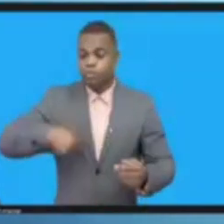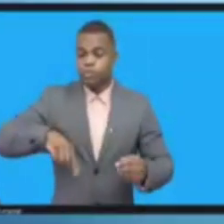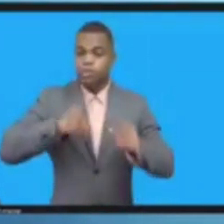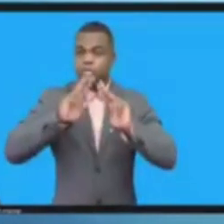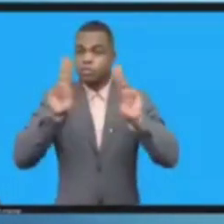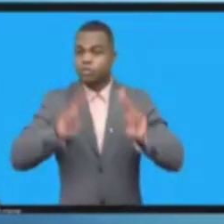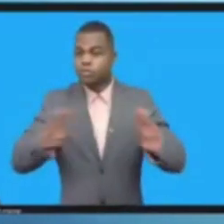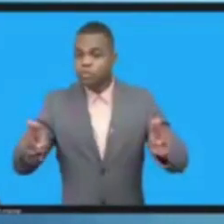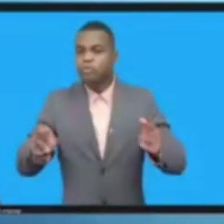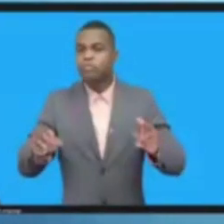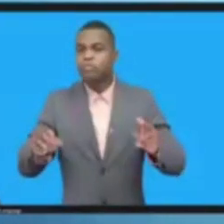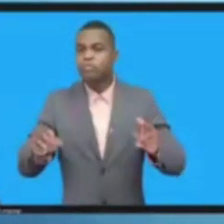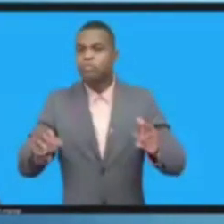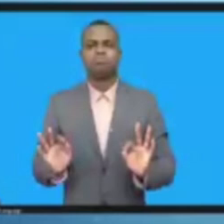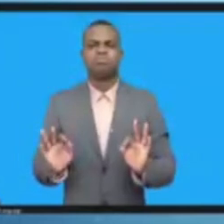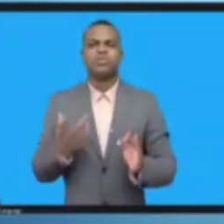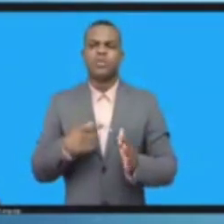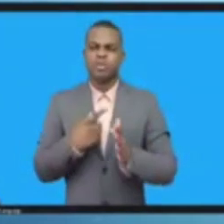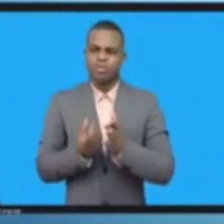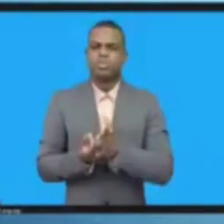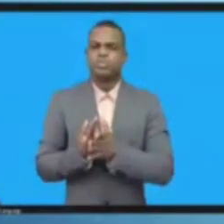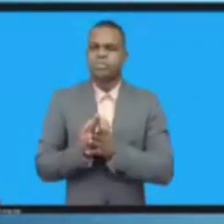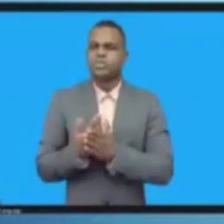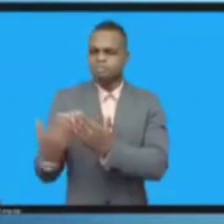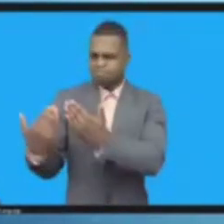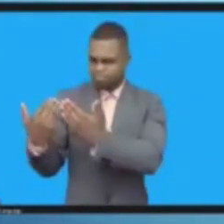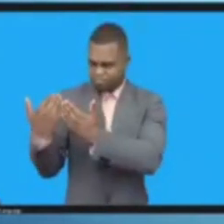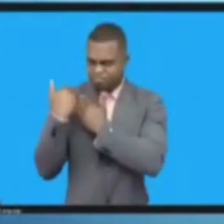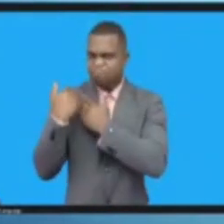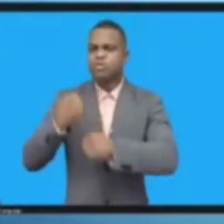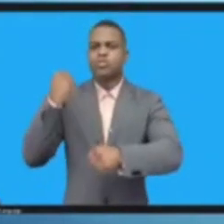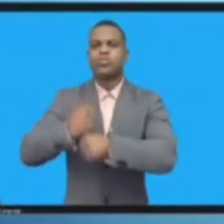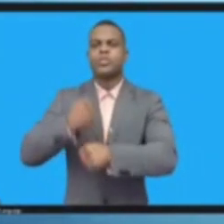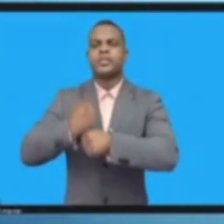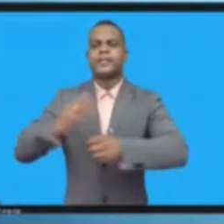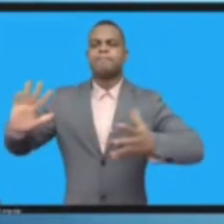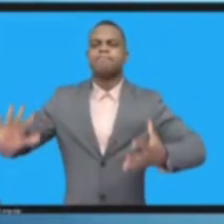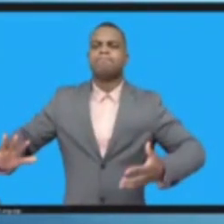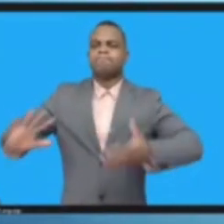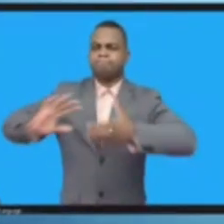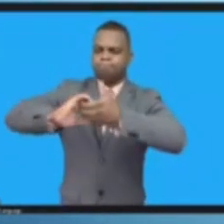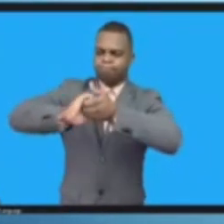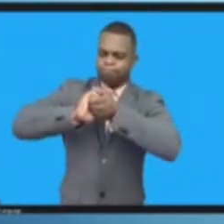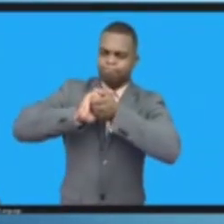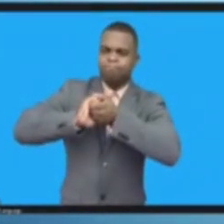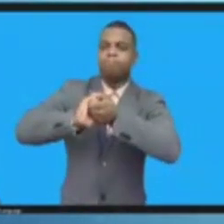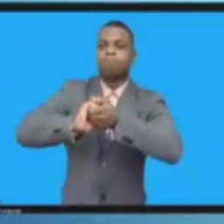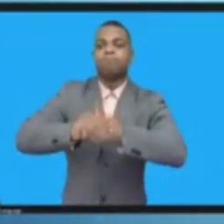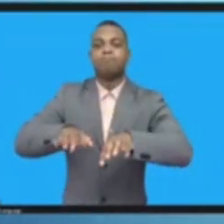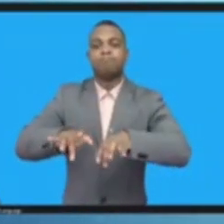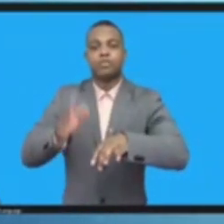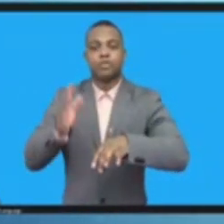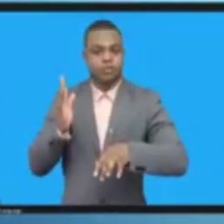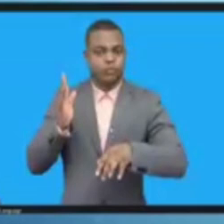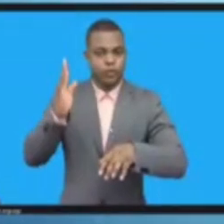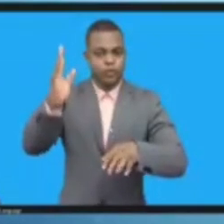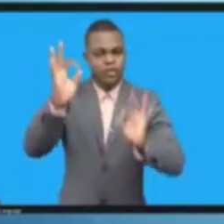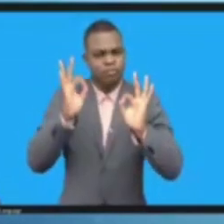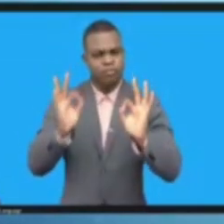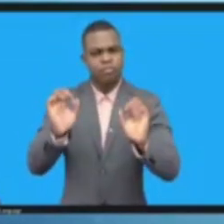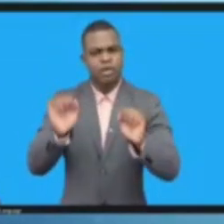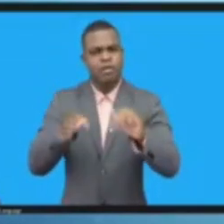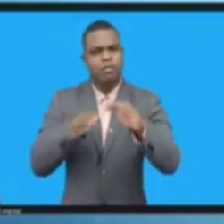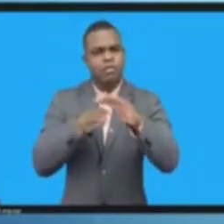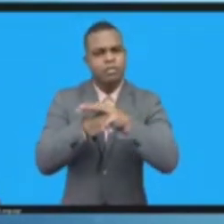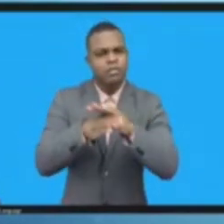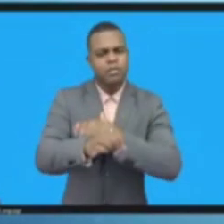dans lequel l'accès à Internet rapide, à coût abordable, soit disponible